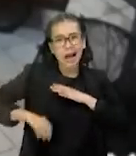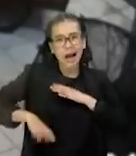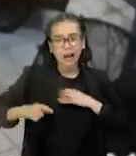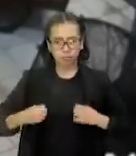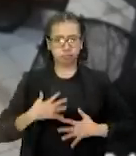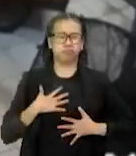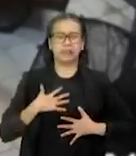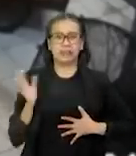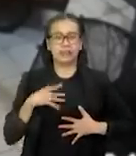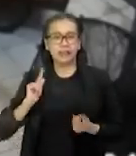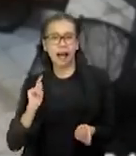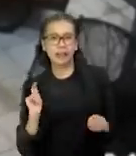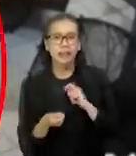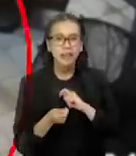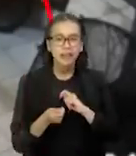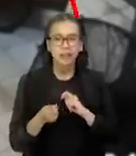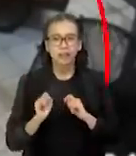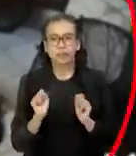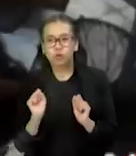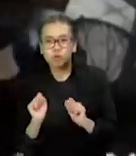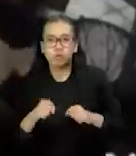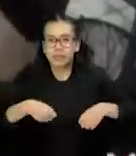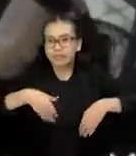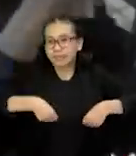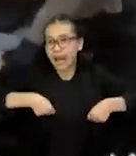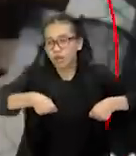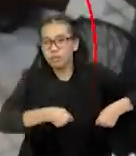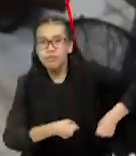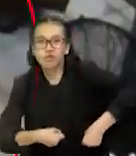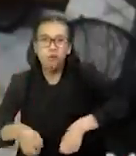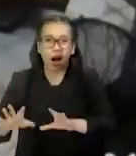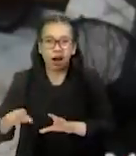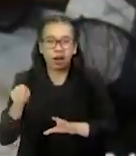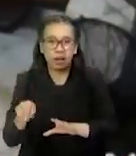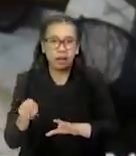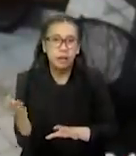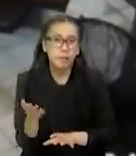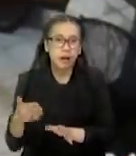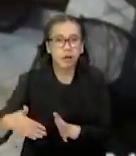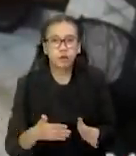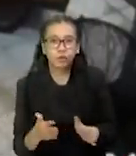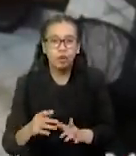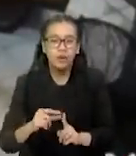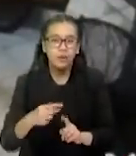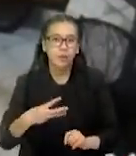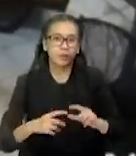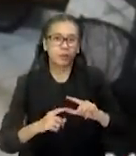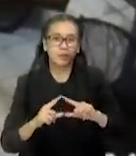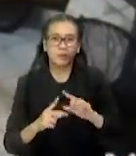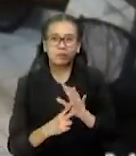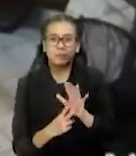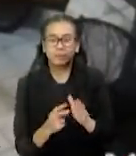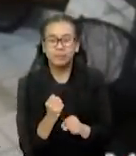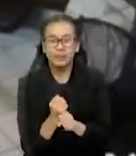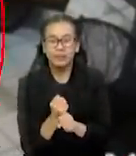kemudian membawa jenazah korban dalam karung dengan sepeda motor korban. Jenazah korban dibuang tersangka ke Kali Pesanggrahan di Jalan